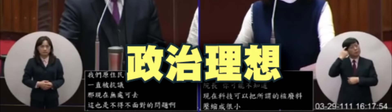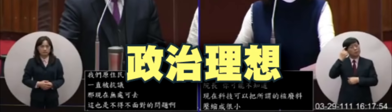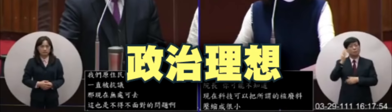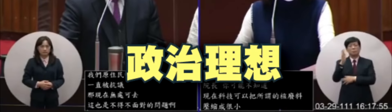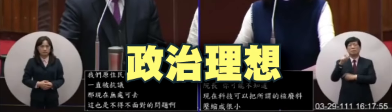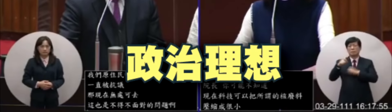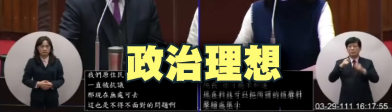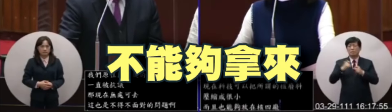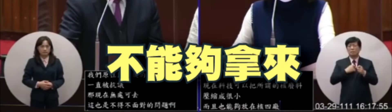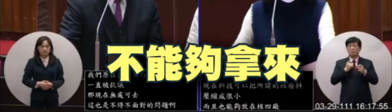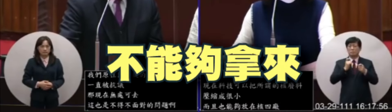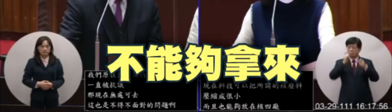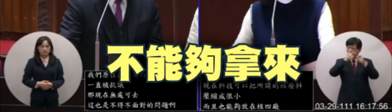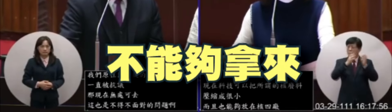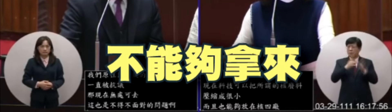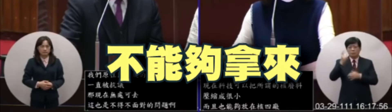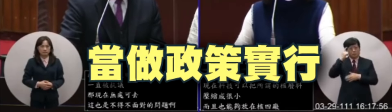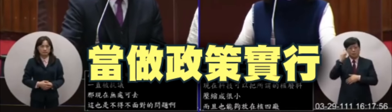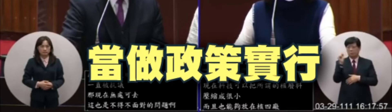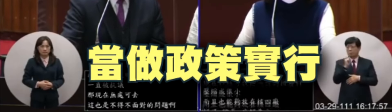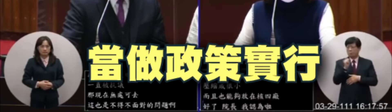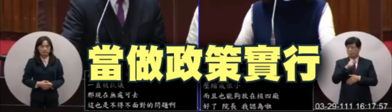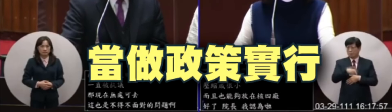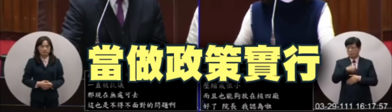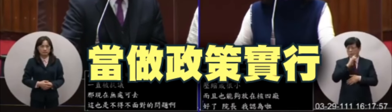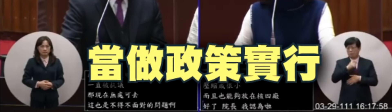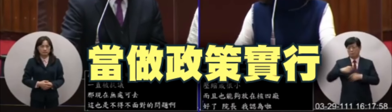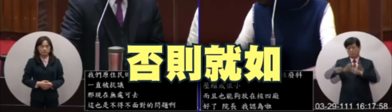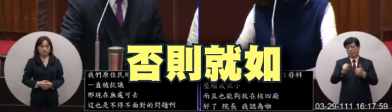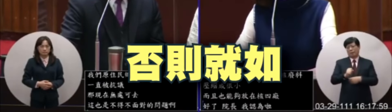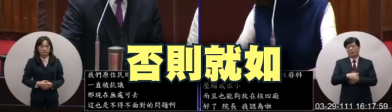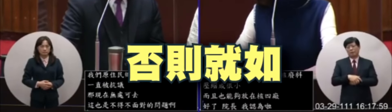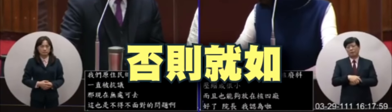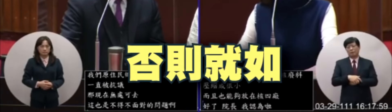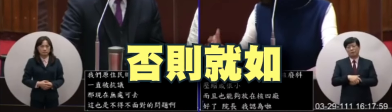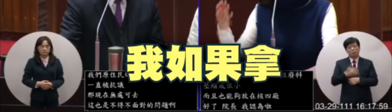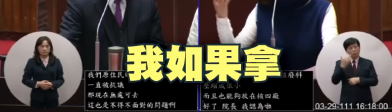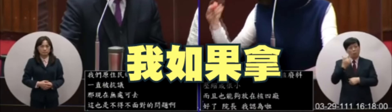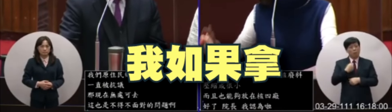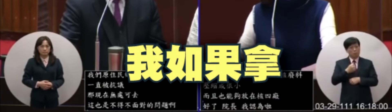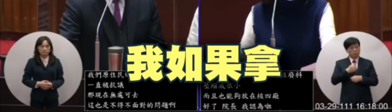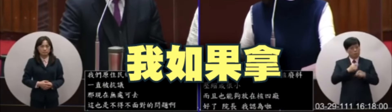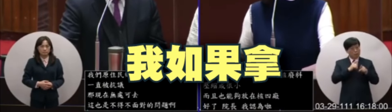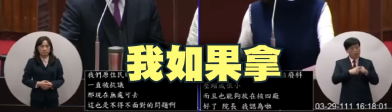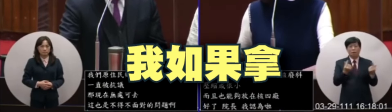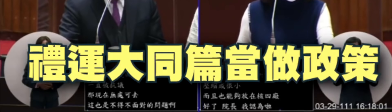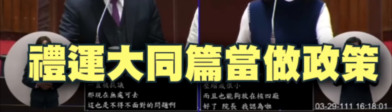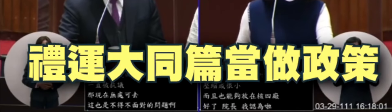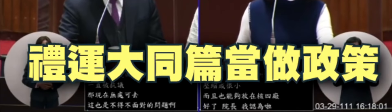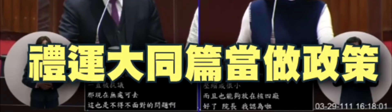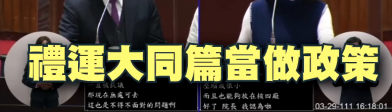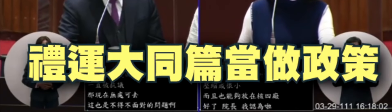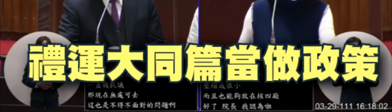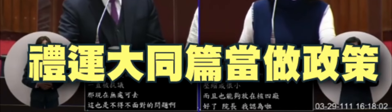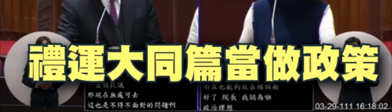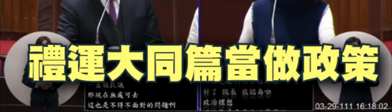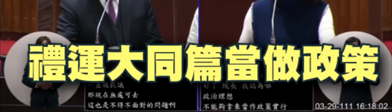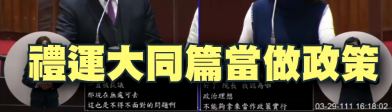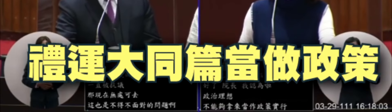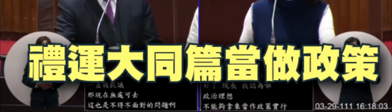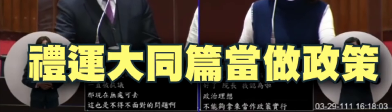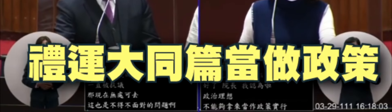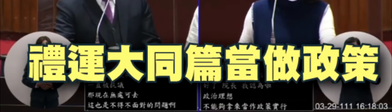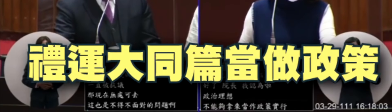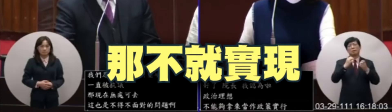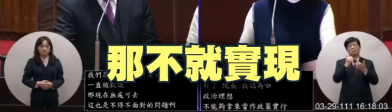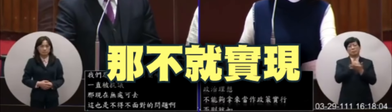政治理想不能够拿来当作政策实行，否则就如我如果拿理运大同篇当作